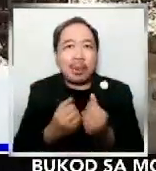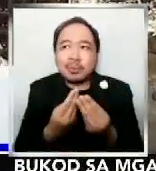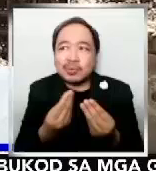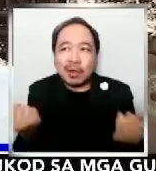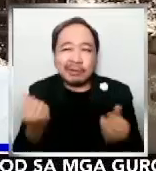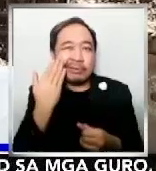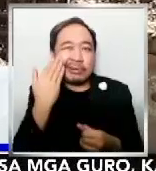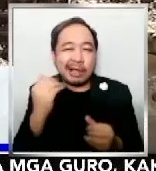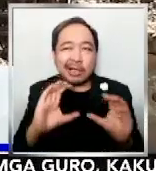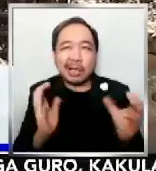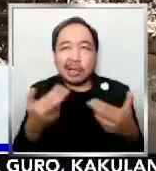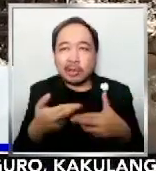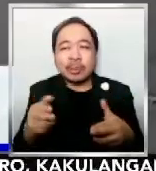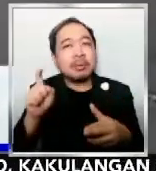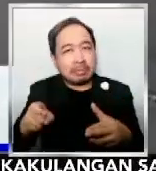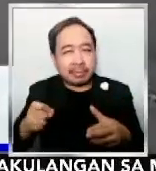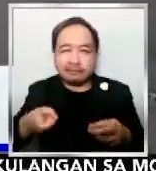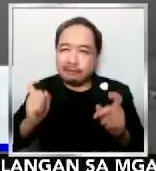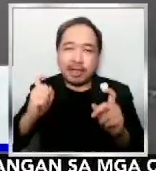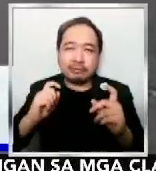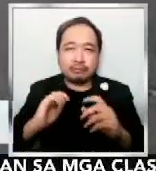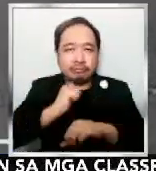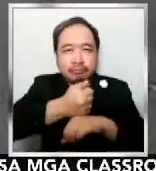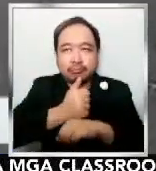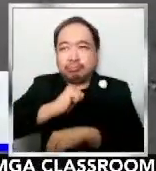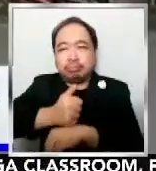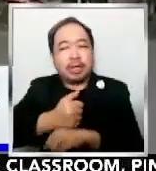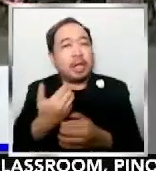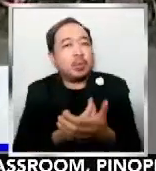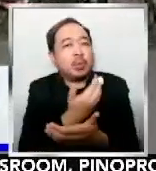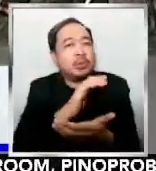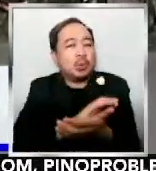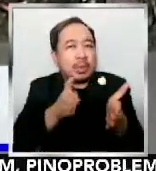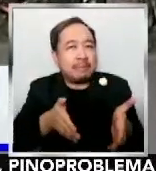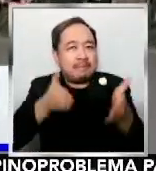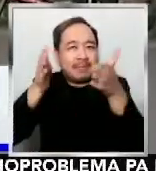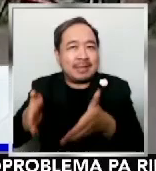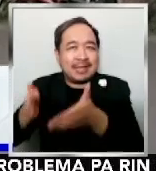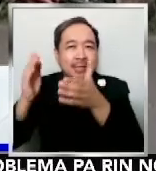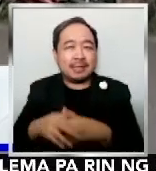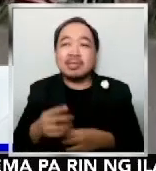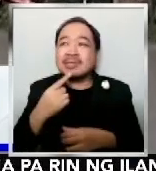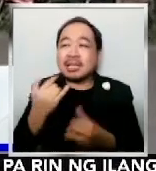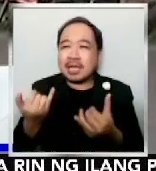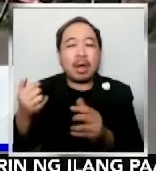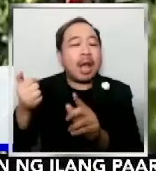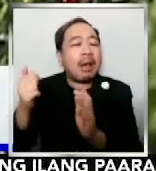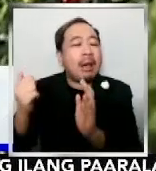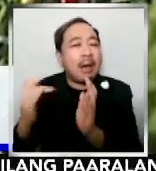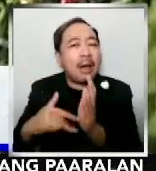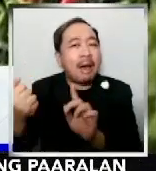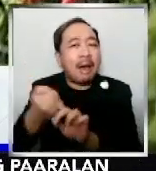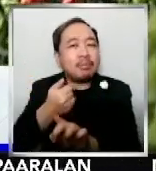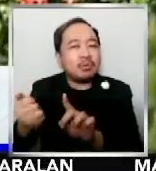daw ang konstruksyon ng mga school building. Kaugnay naman sa inimbestigahang umano'y pang-abuso sa Philippine High School for the Arts, sinabihan daw ng DepEd ang